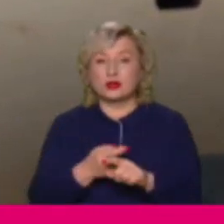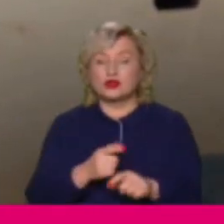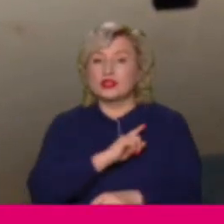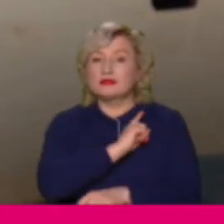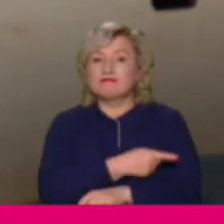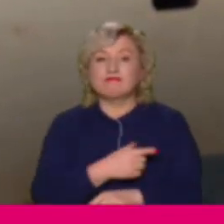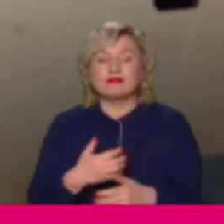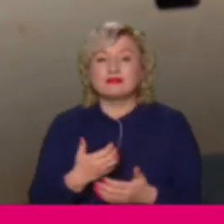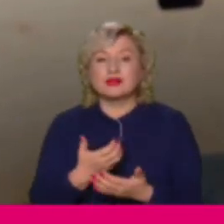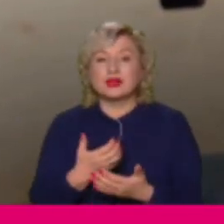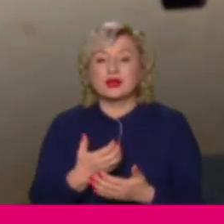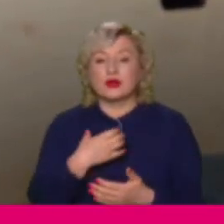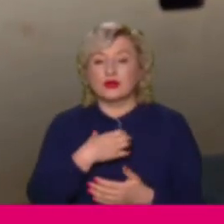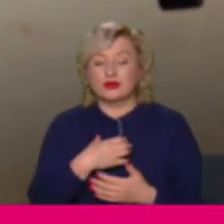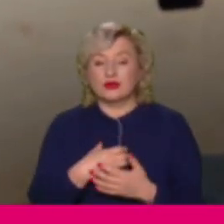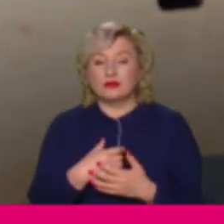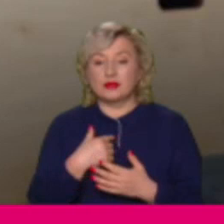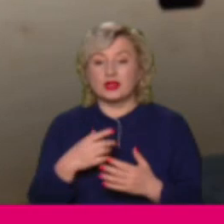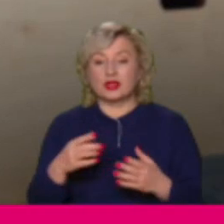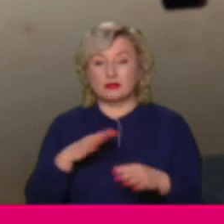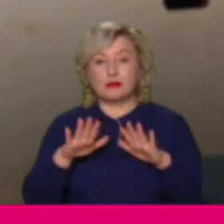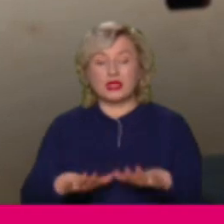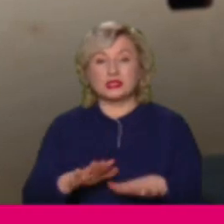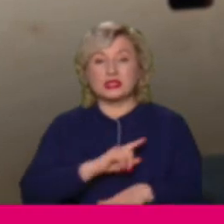Я місце сили –